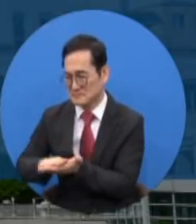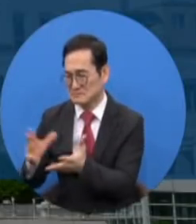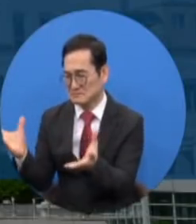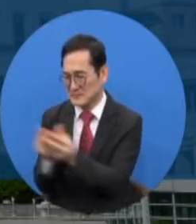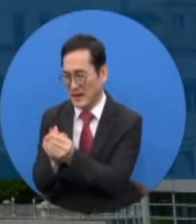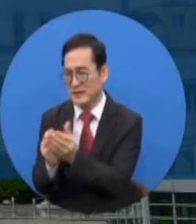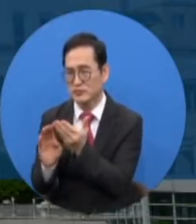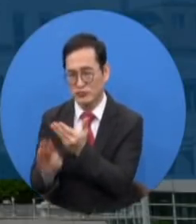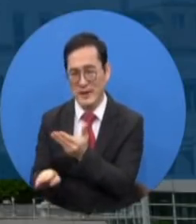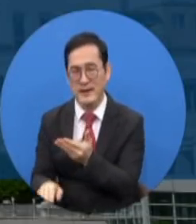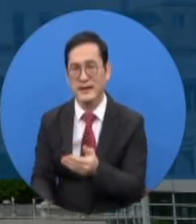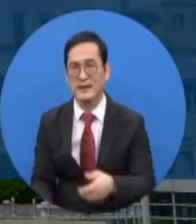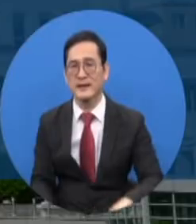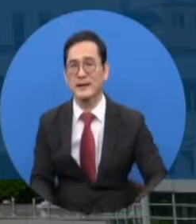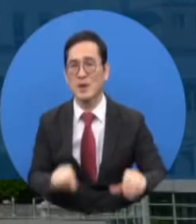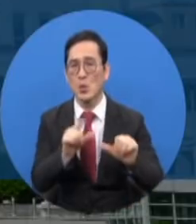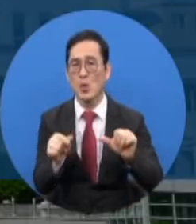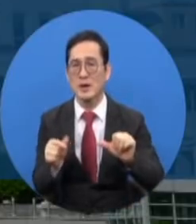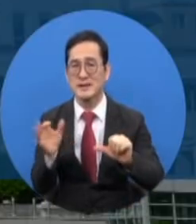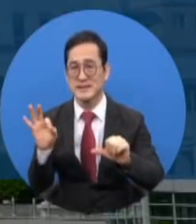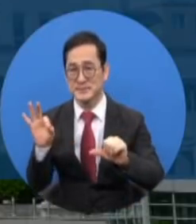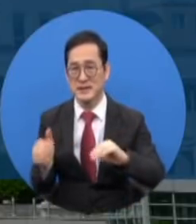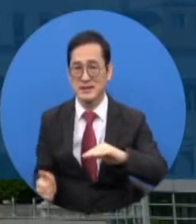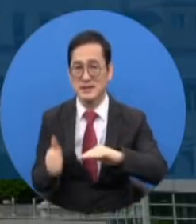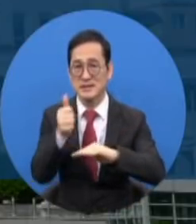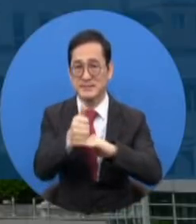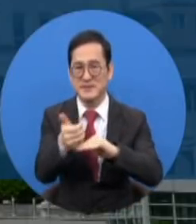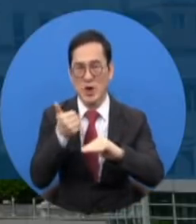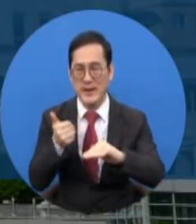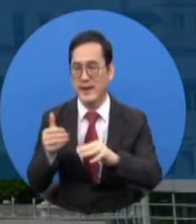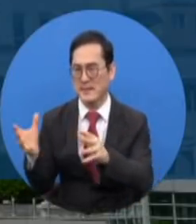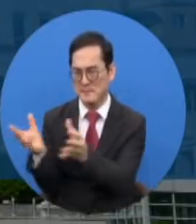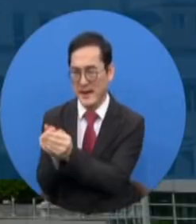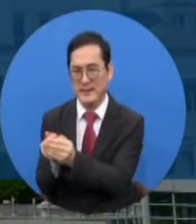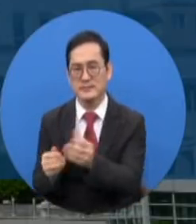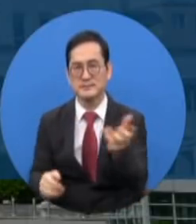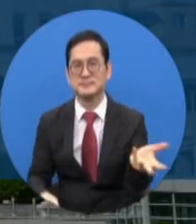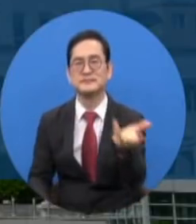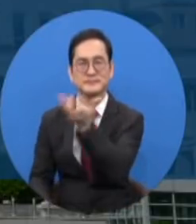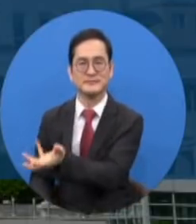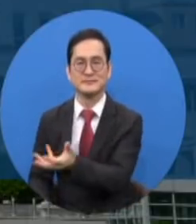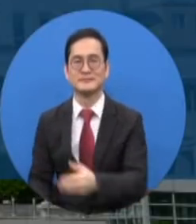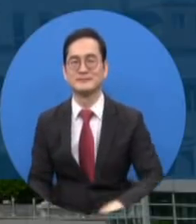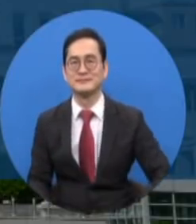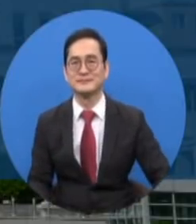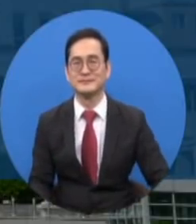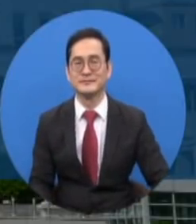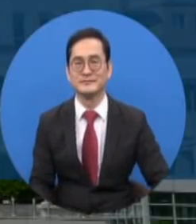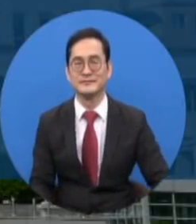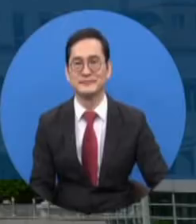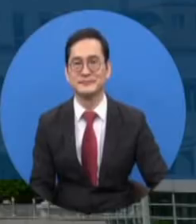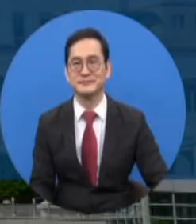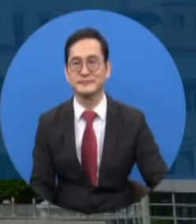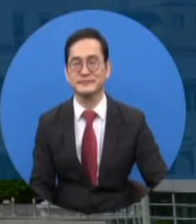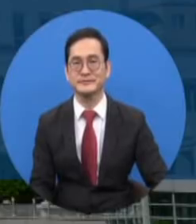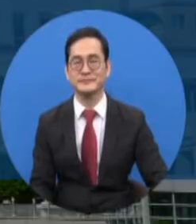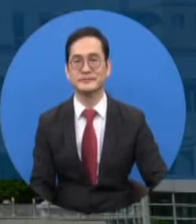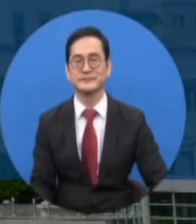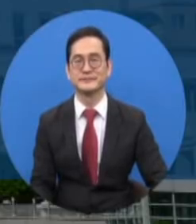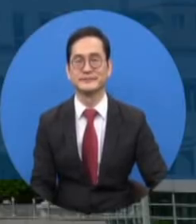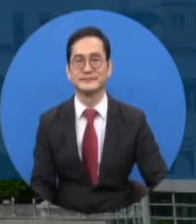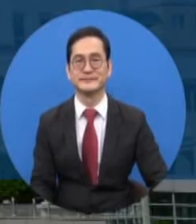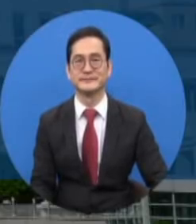이전을 완료한다라는 계획인 것 같습니다. 박정하 대변인님 네. 아시다시피